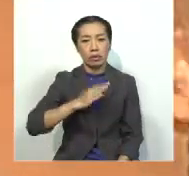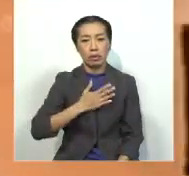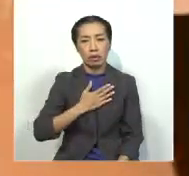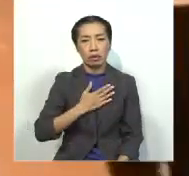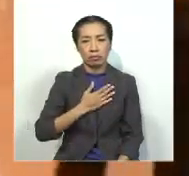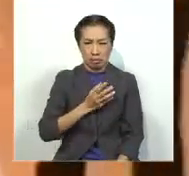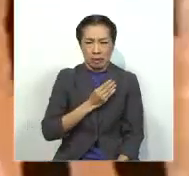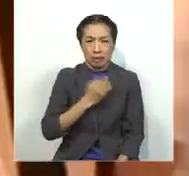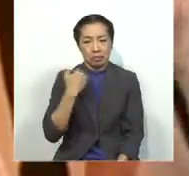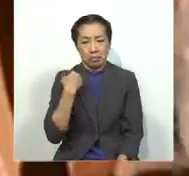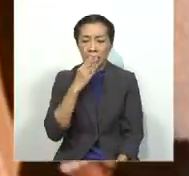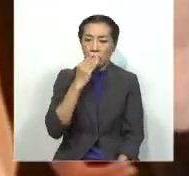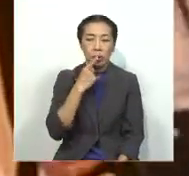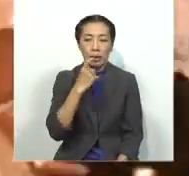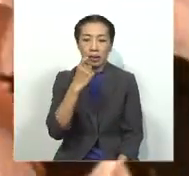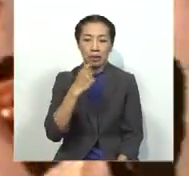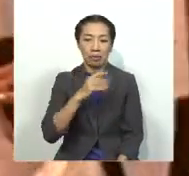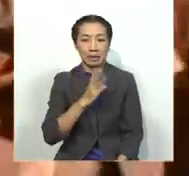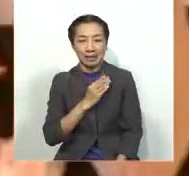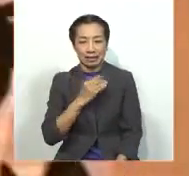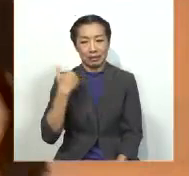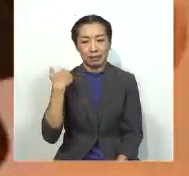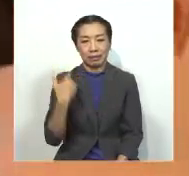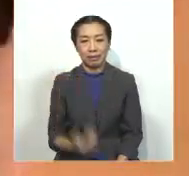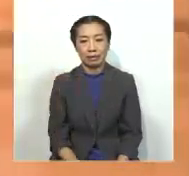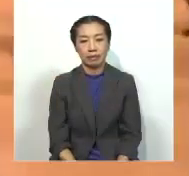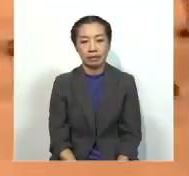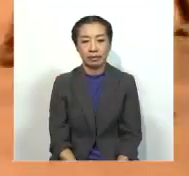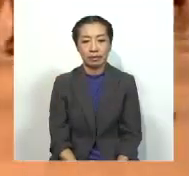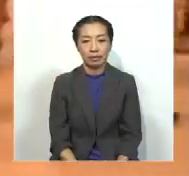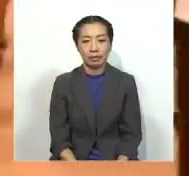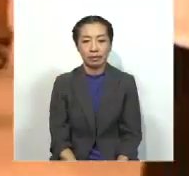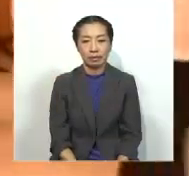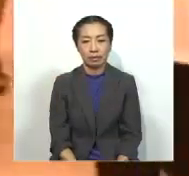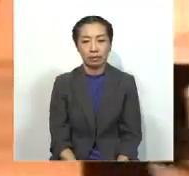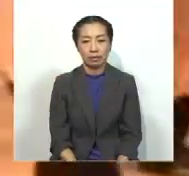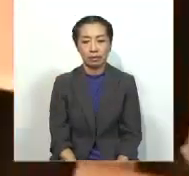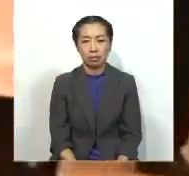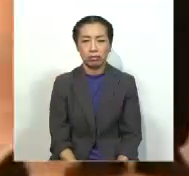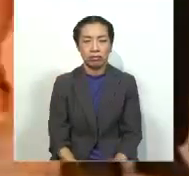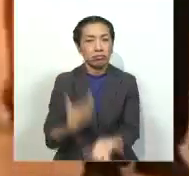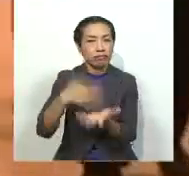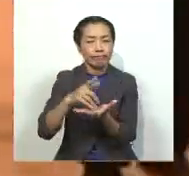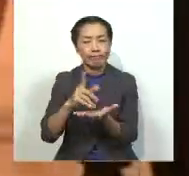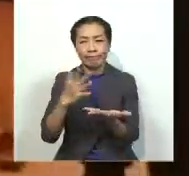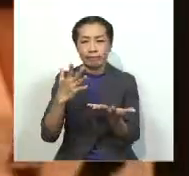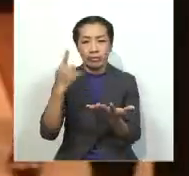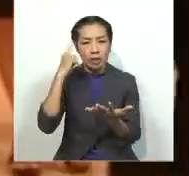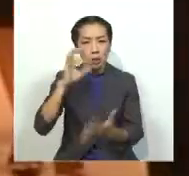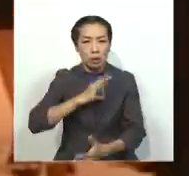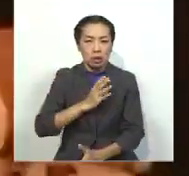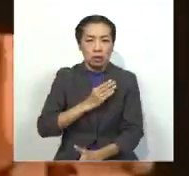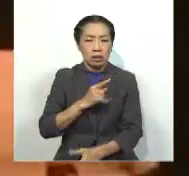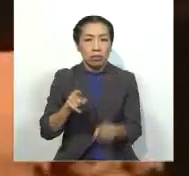การตื่นเต้นในพุทธไม่ถูกนะคะตื่นเต้นมากค่ะมันแบบไม่ถูกนะมันรู้สึกว่ามันตื่นเต้น